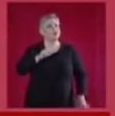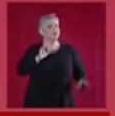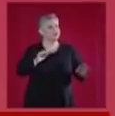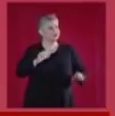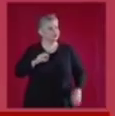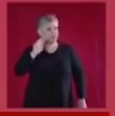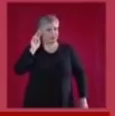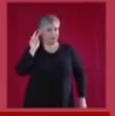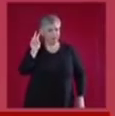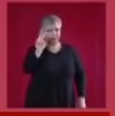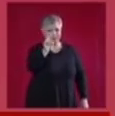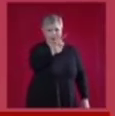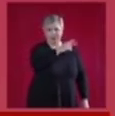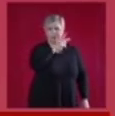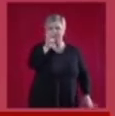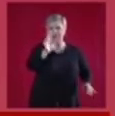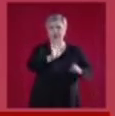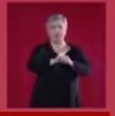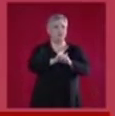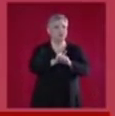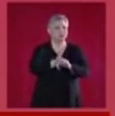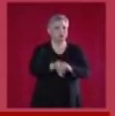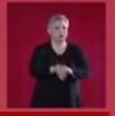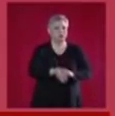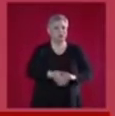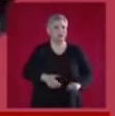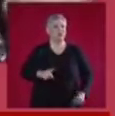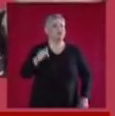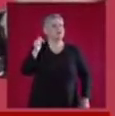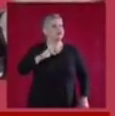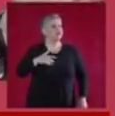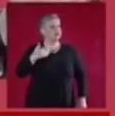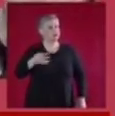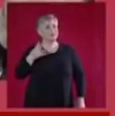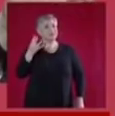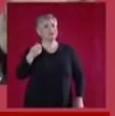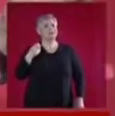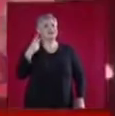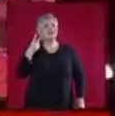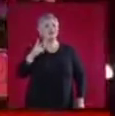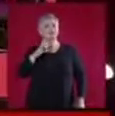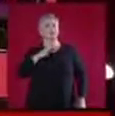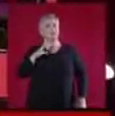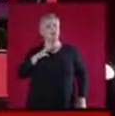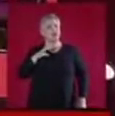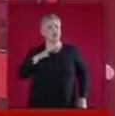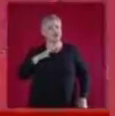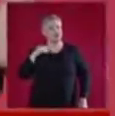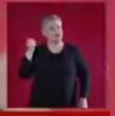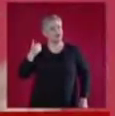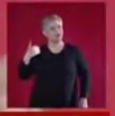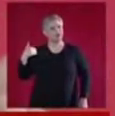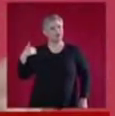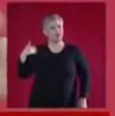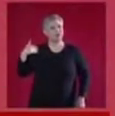42 υποψήφιους και υποψήφιες μας συμπορευτεί με όλα τα προηγούμενα χρόνια σε κοινές σε